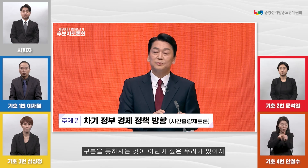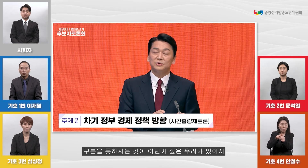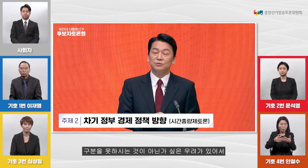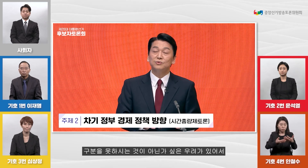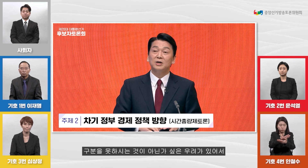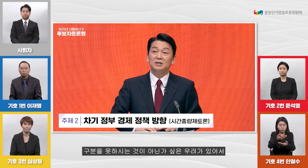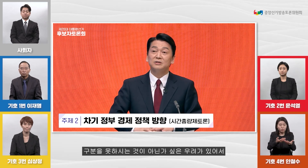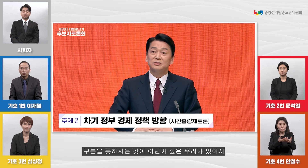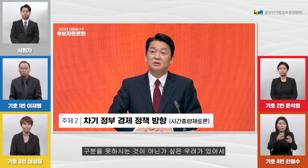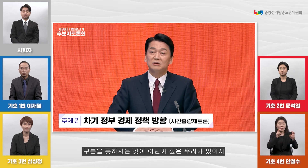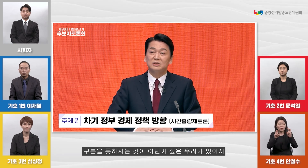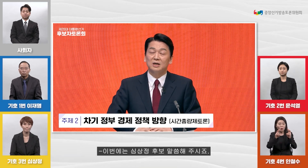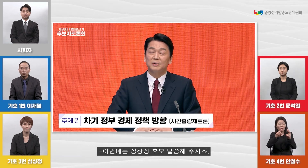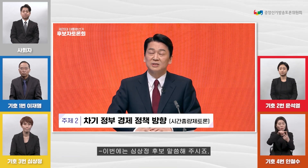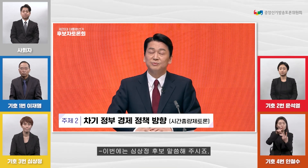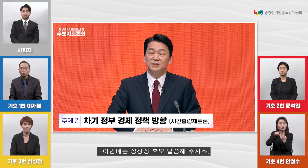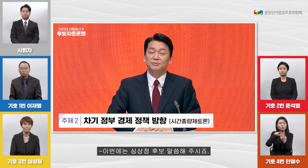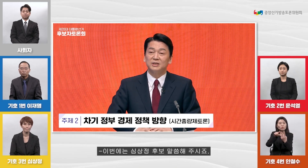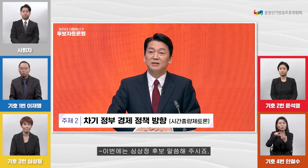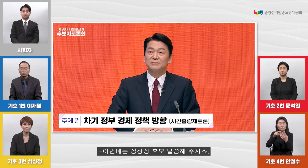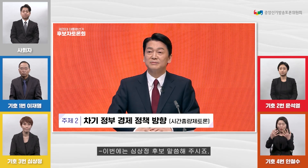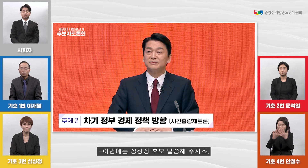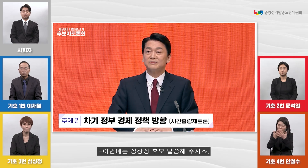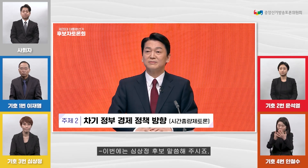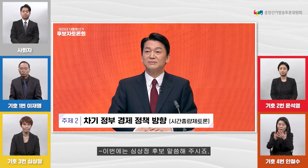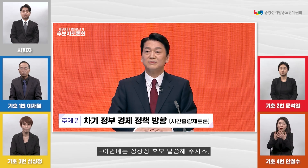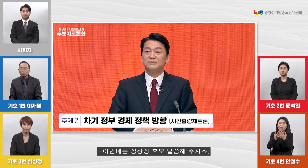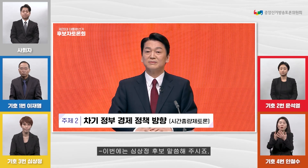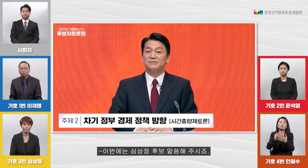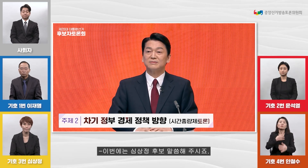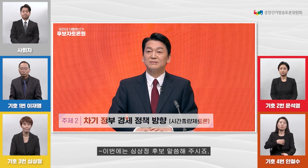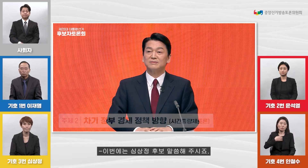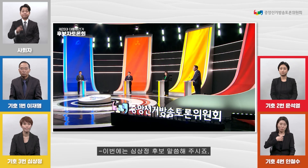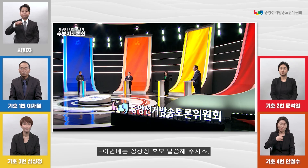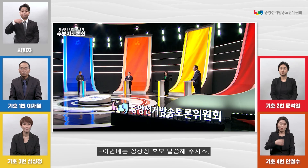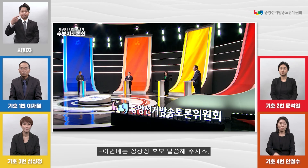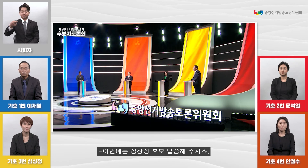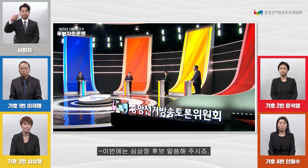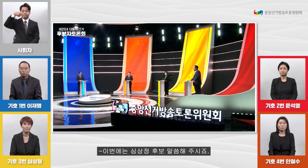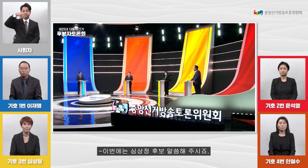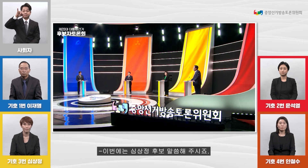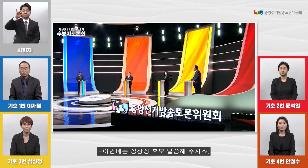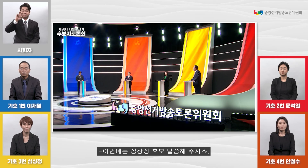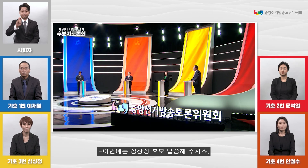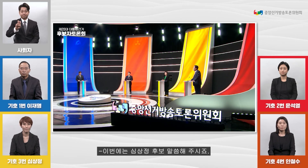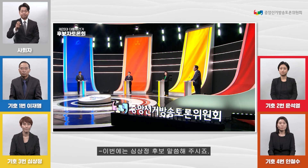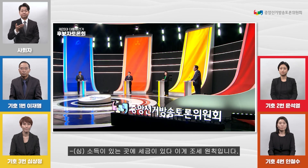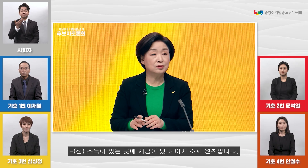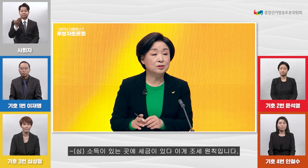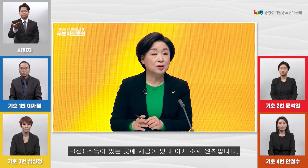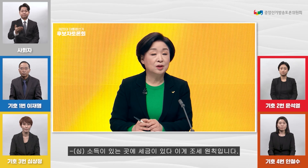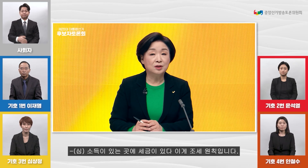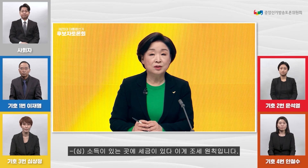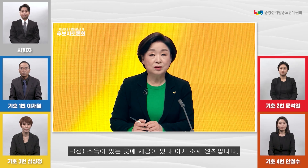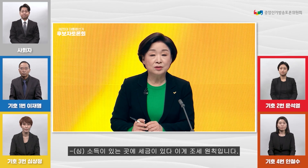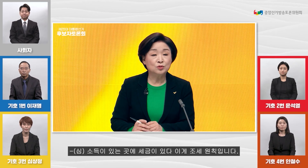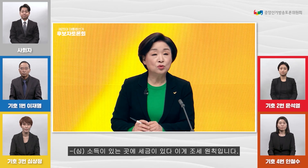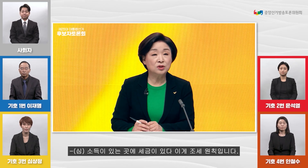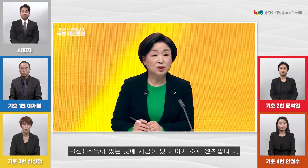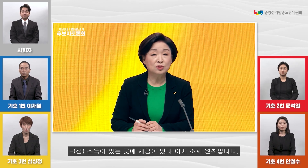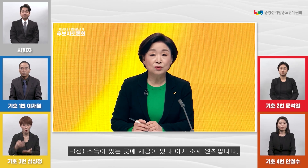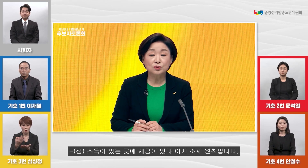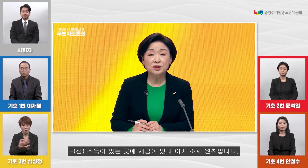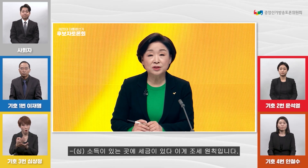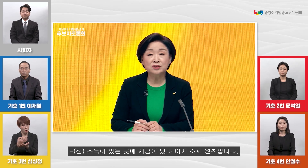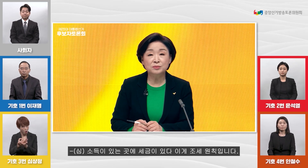아닌가 싶은 우려가 있어서 제가 말씀드립니다. 네, 이번에는 심상정 후보 말씀해 주시죠. 네,